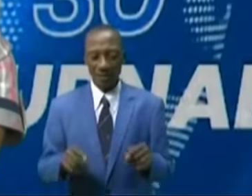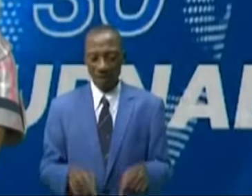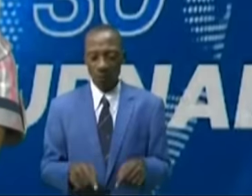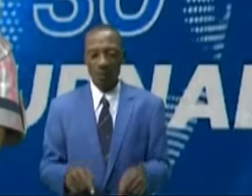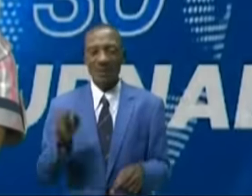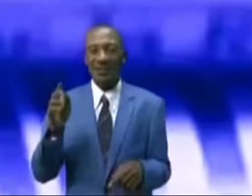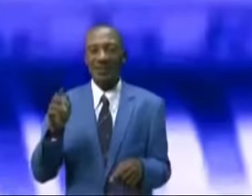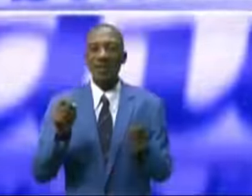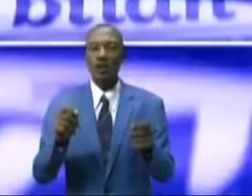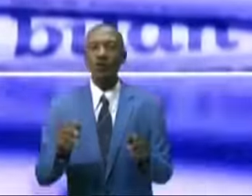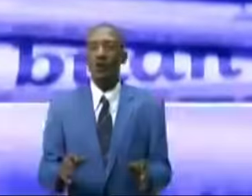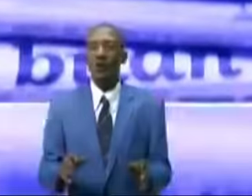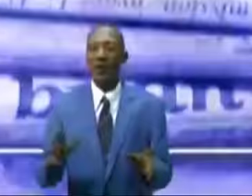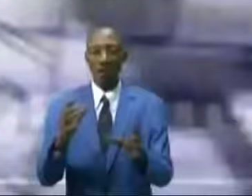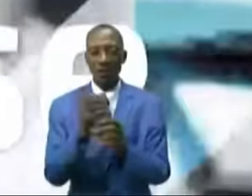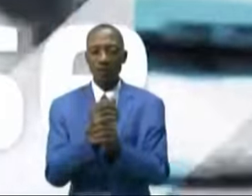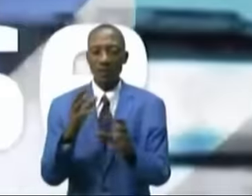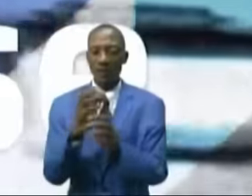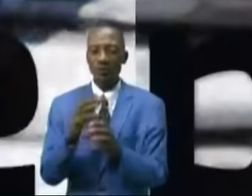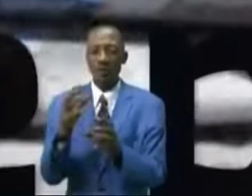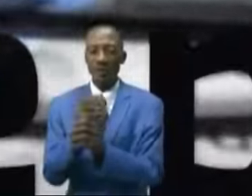Suivez.